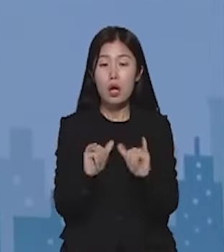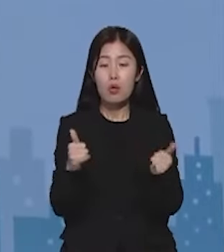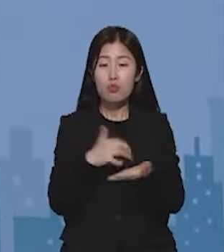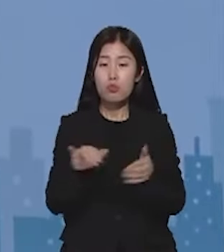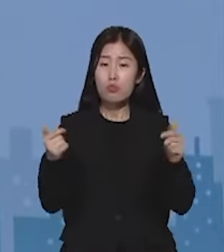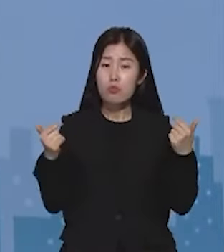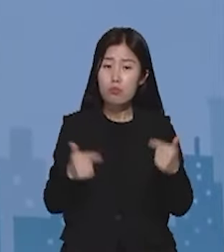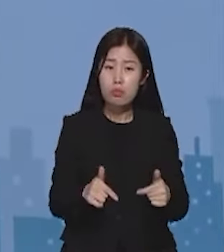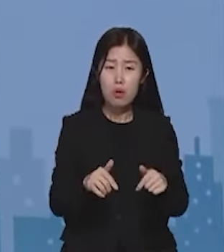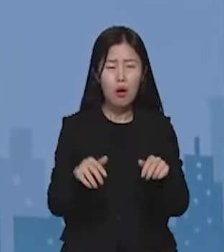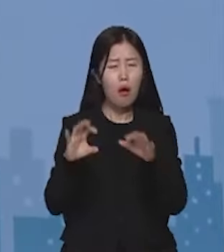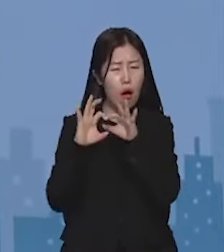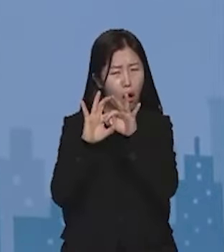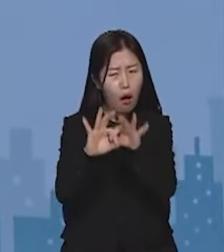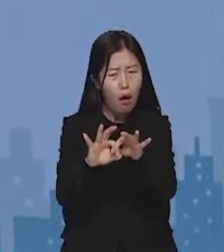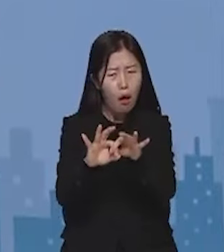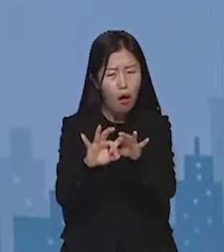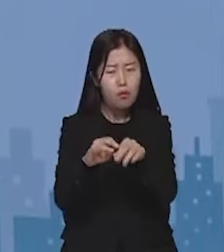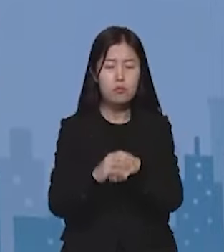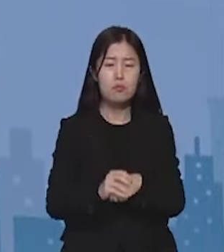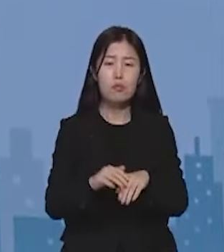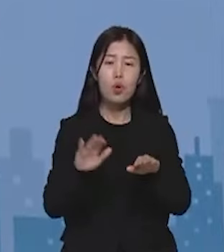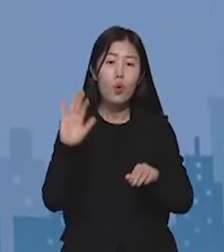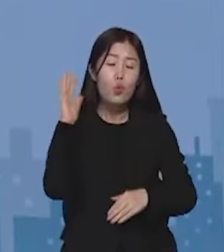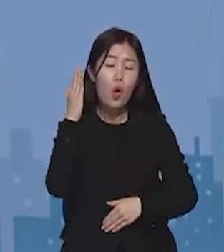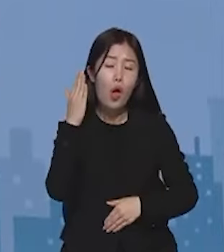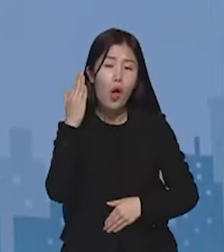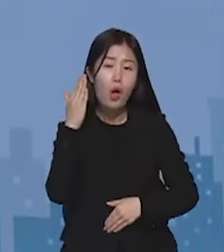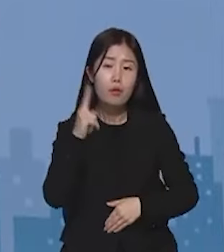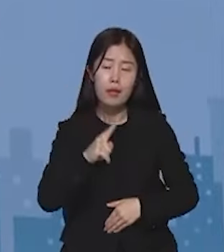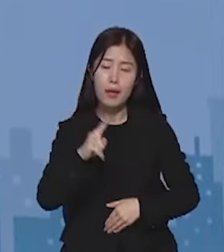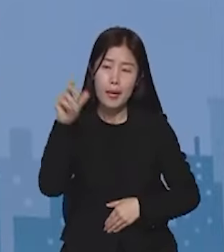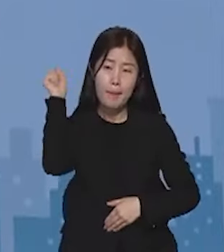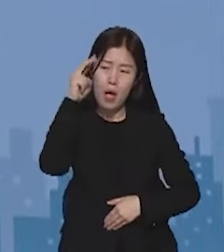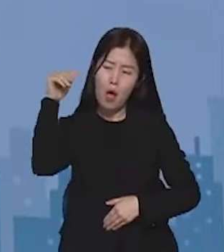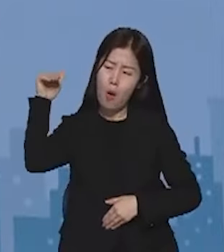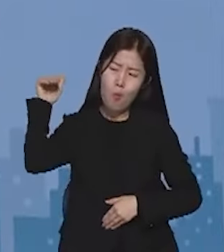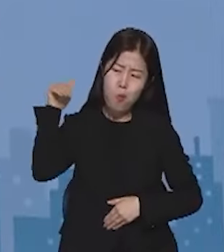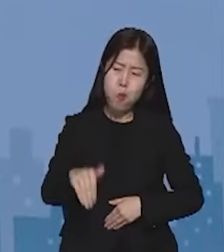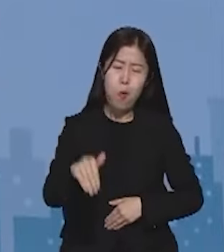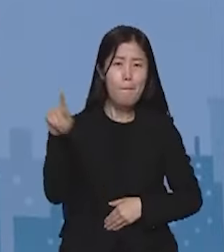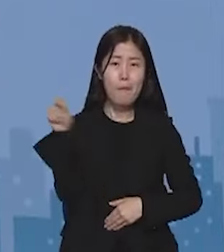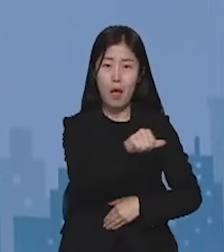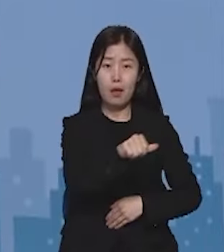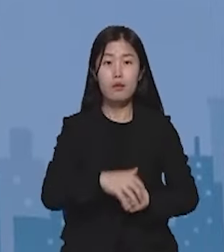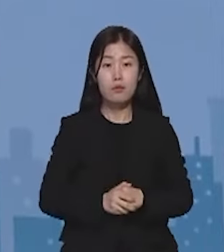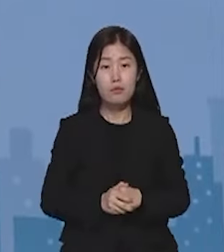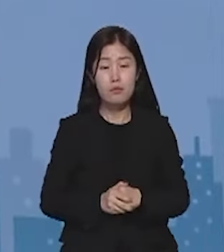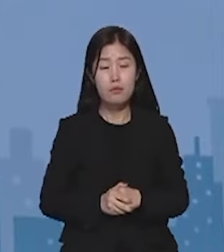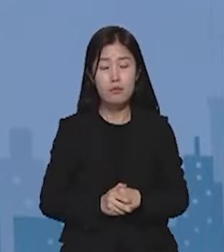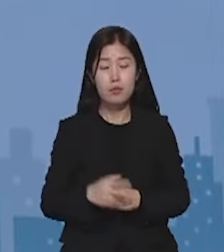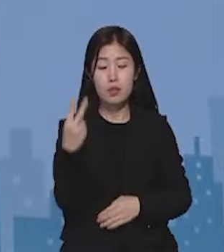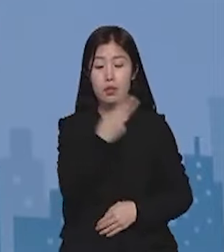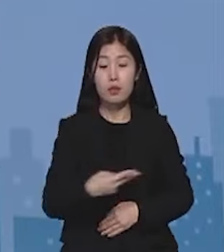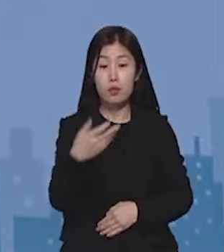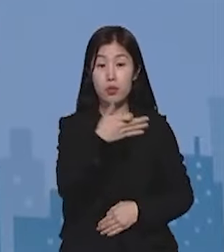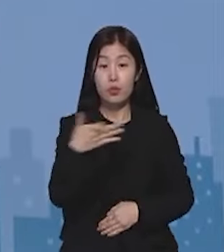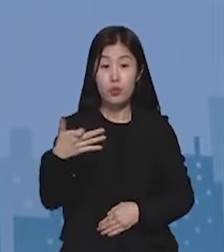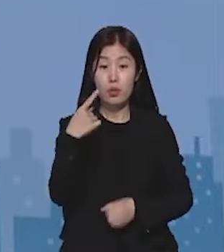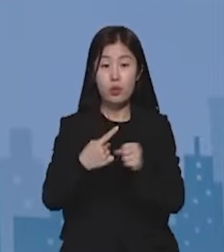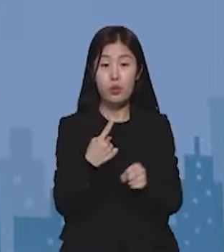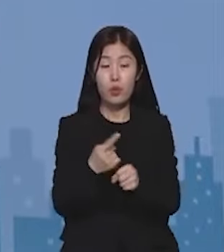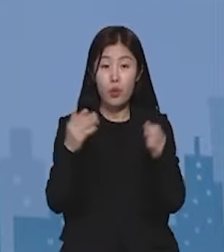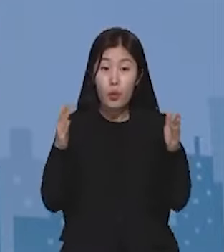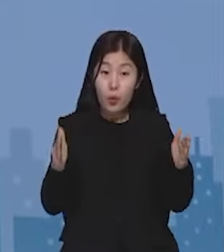아닌데요 문제는 감소세가 최근 몇 년 사이 가속화하고 있다는 점입니다 특히 지난 2019년 한해